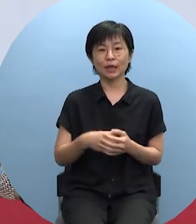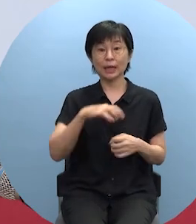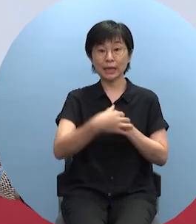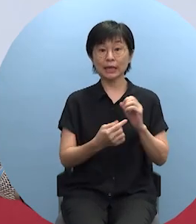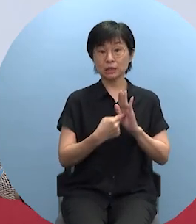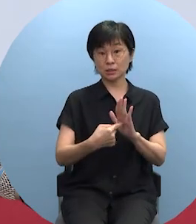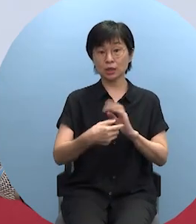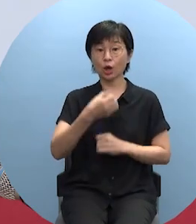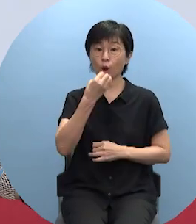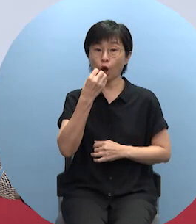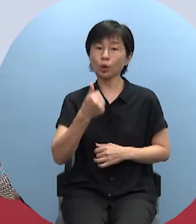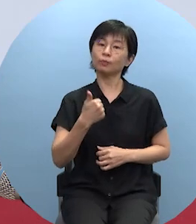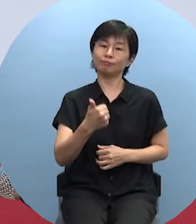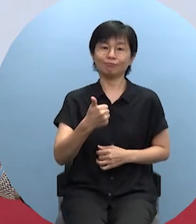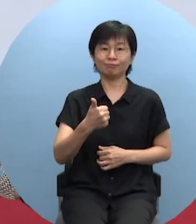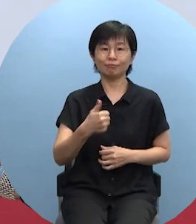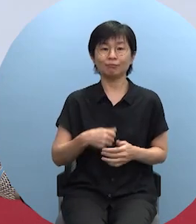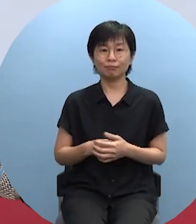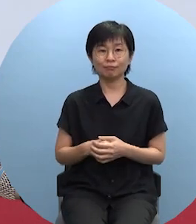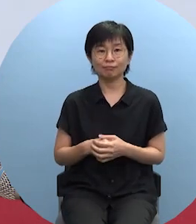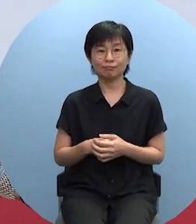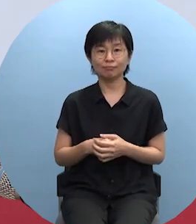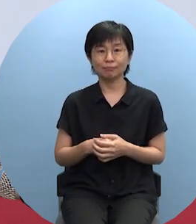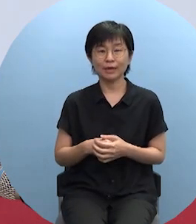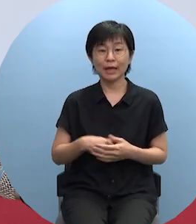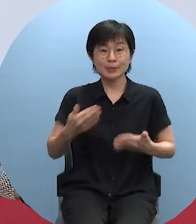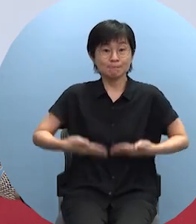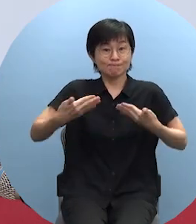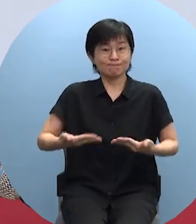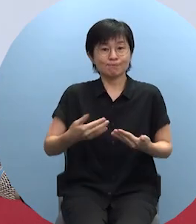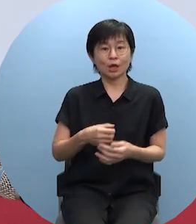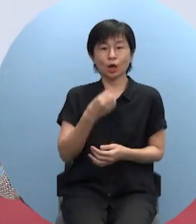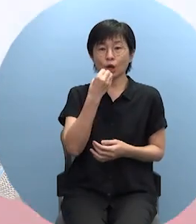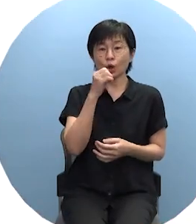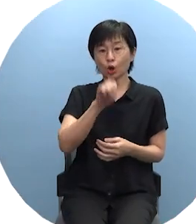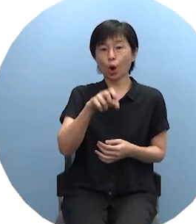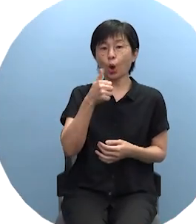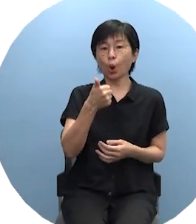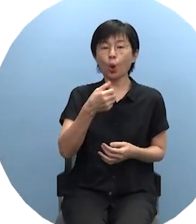示了香港的良好形象，身體力行，說好香港故事。